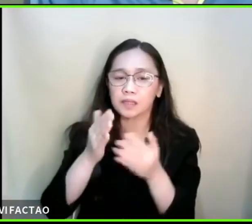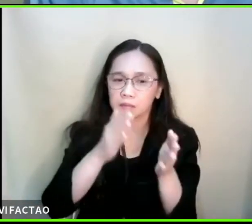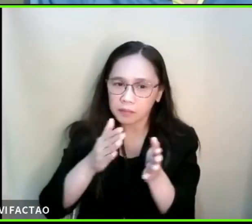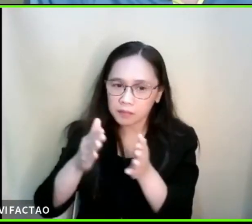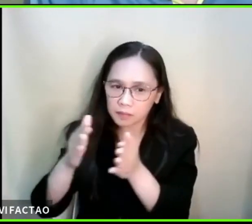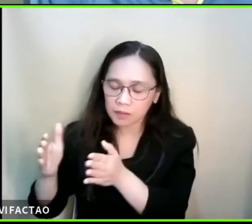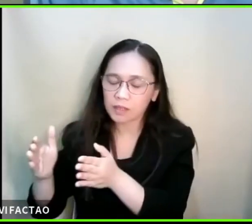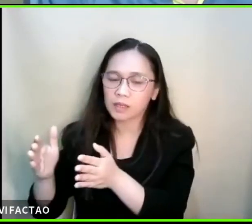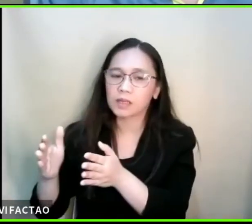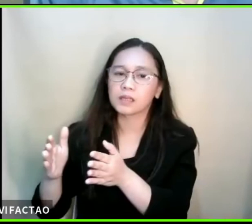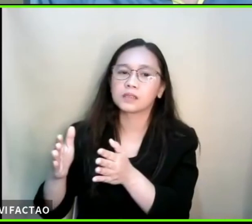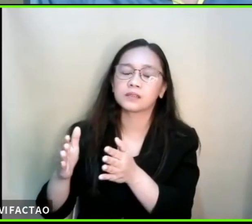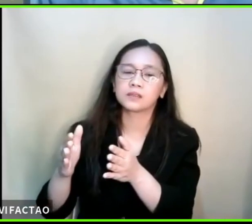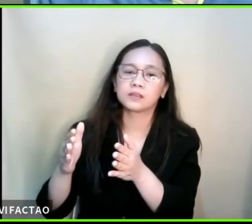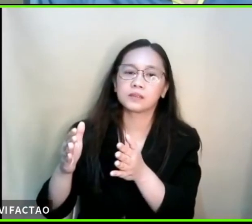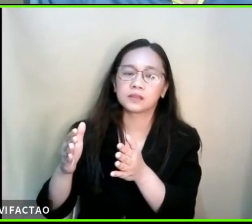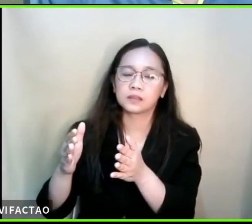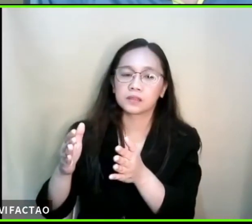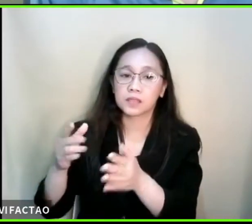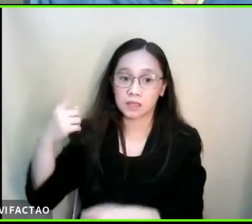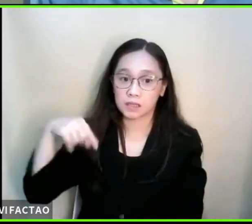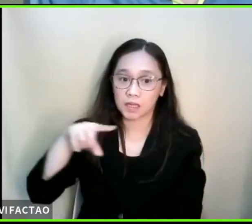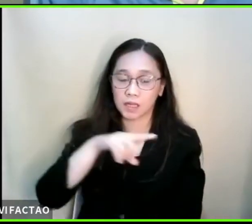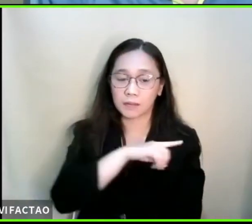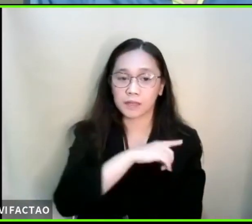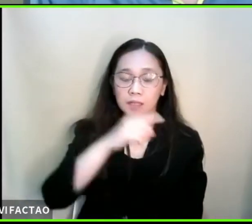pagpaplano namin, no, para sa